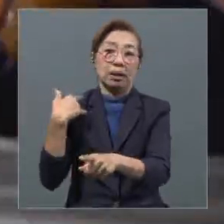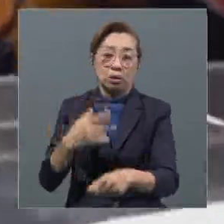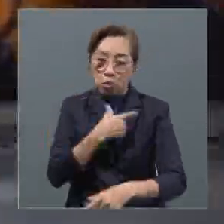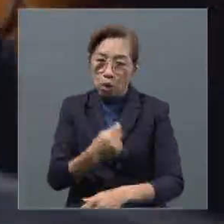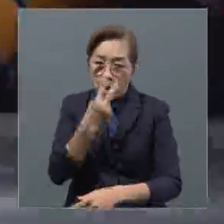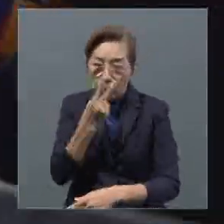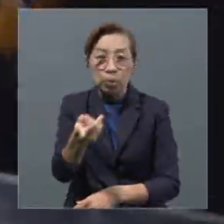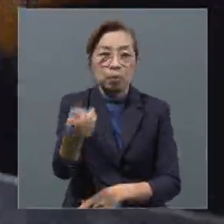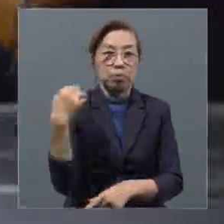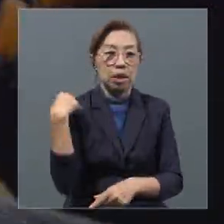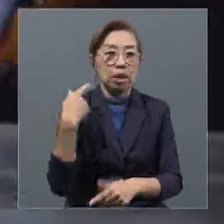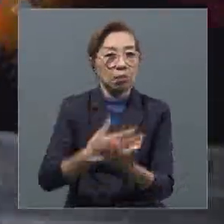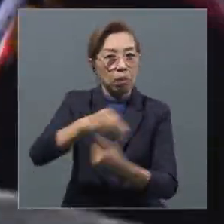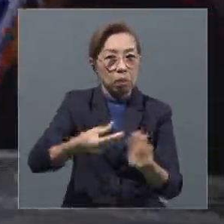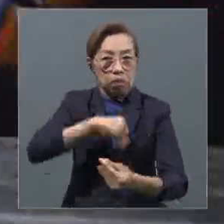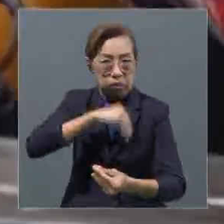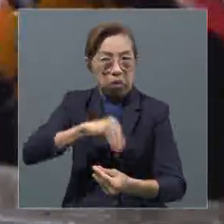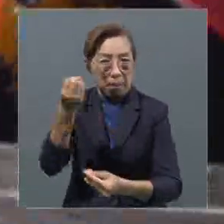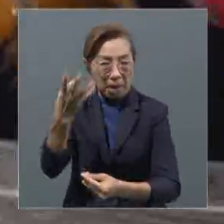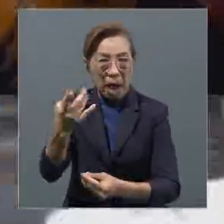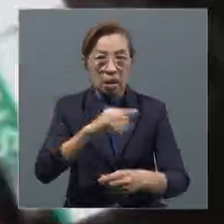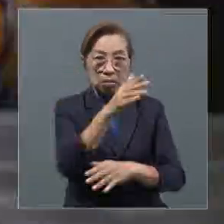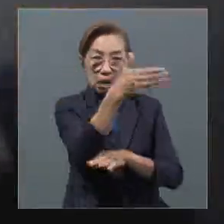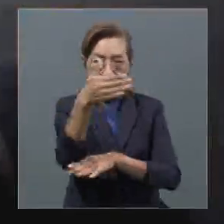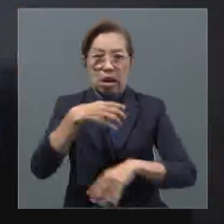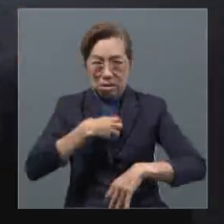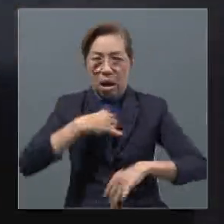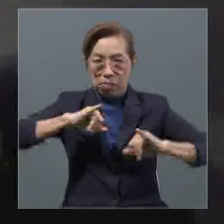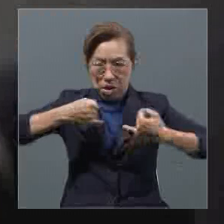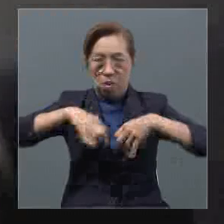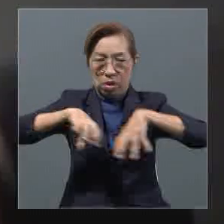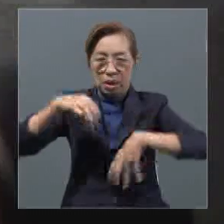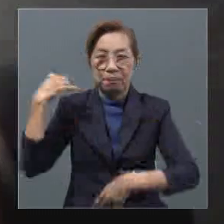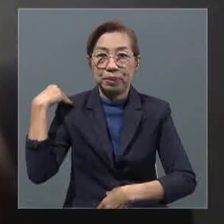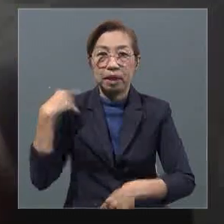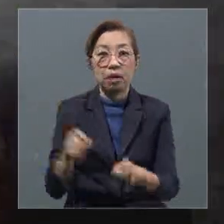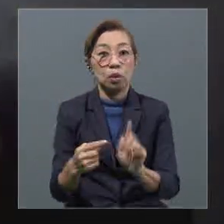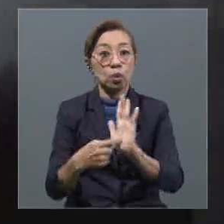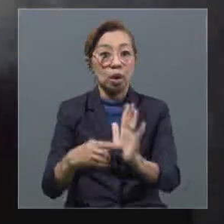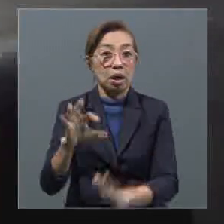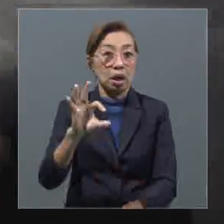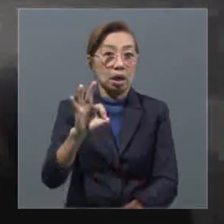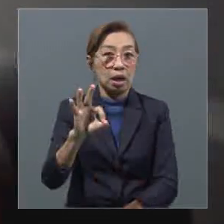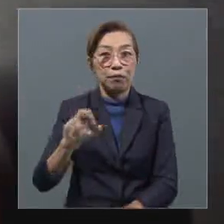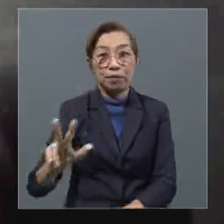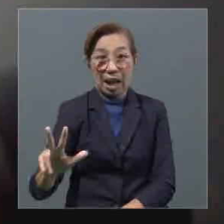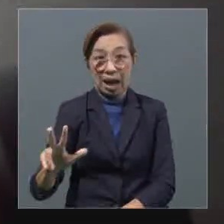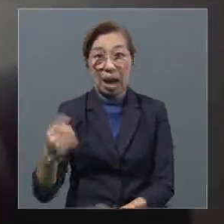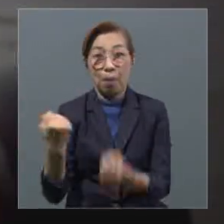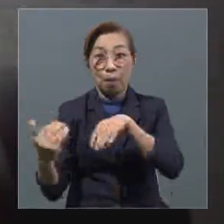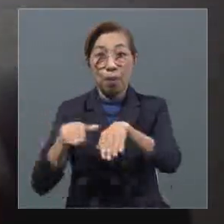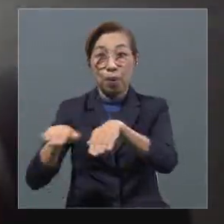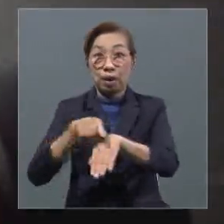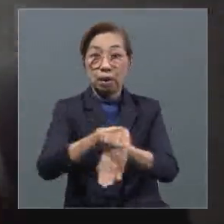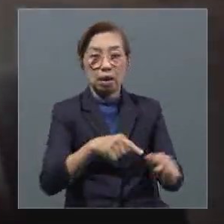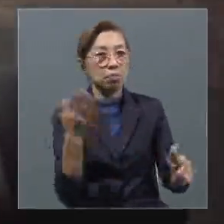ศทั่วโลกสนใจอยากจัดการแข่งขันพร้อมกับมีการยกตัวอย่างการแข่งขันรถสูตรF3 นะครับที่บางแสน